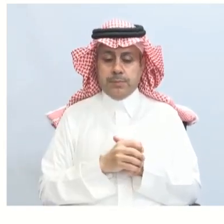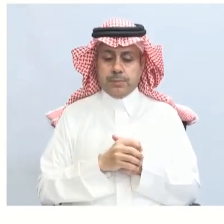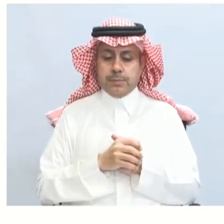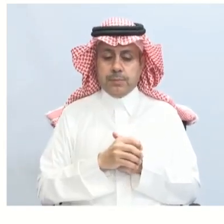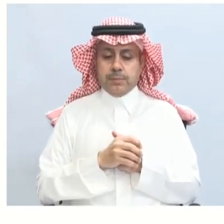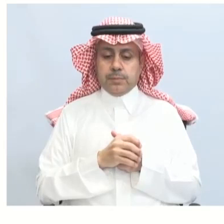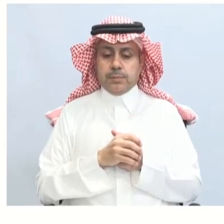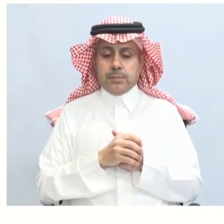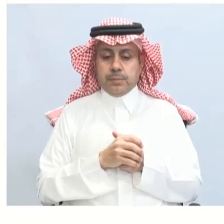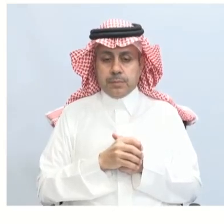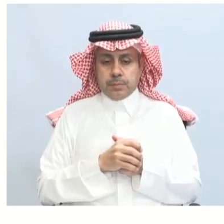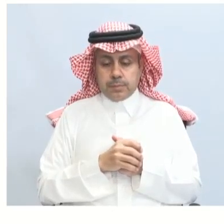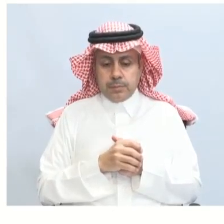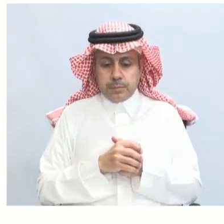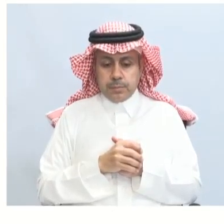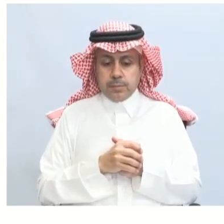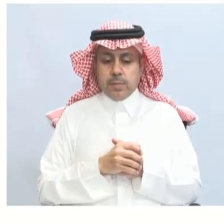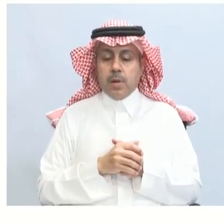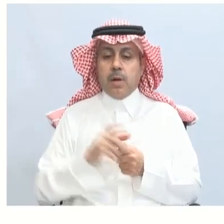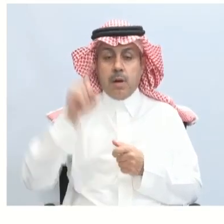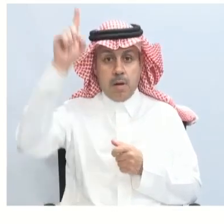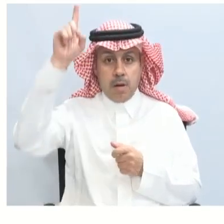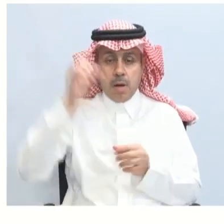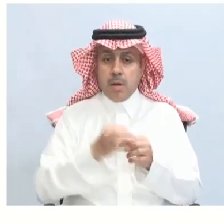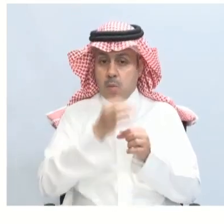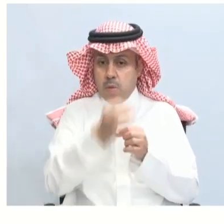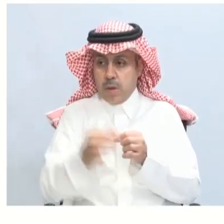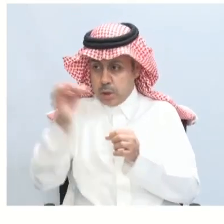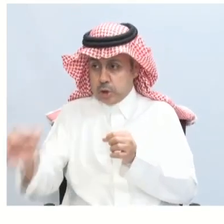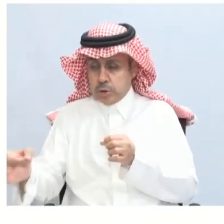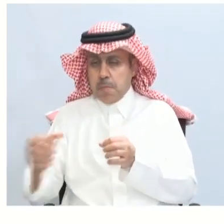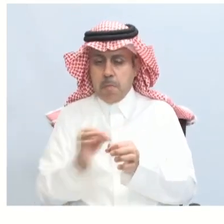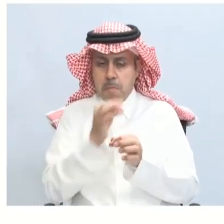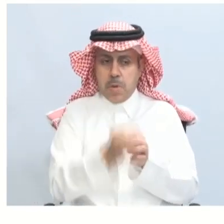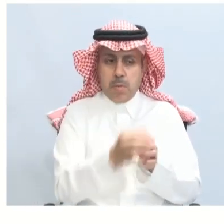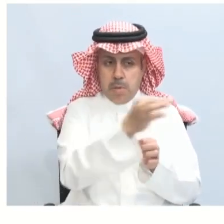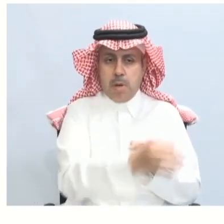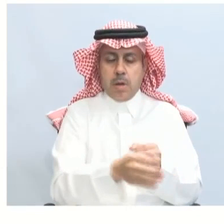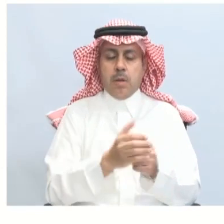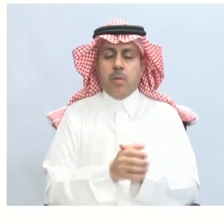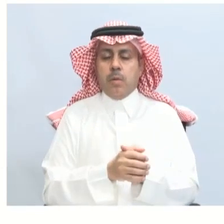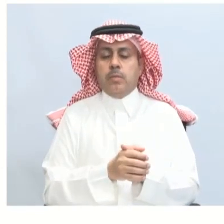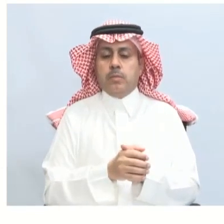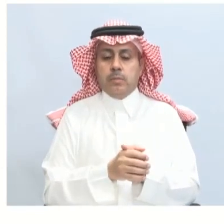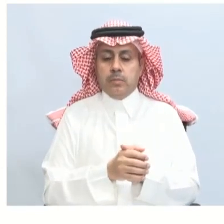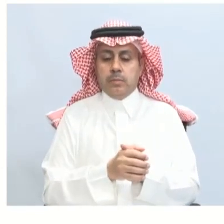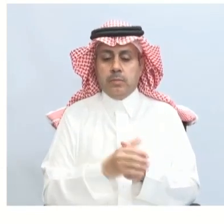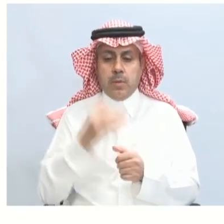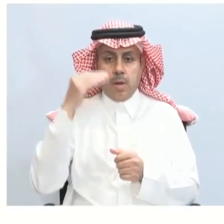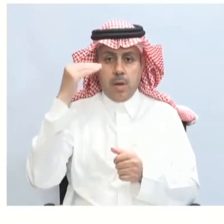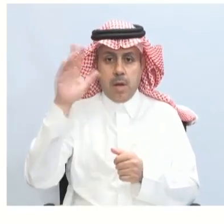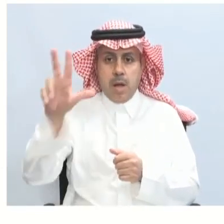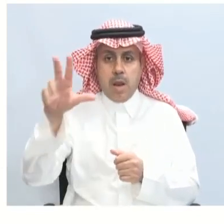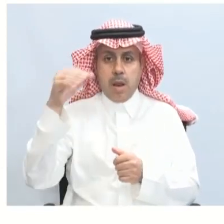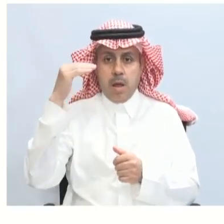الحكيم احسنتم نقول الذي يضع الاشياء في موضعها الذي يضع الاشياء في موضعها وهذين اسمين من